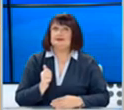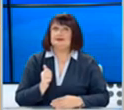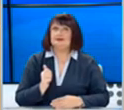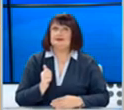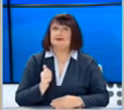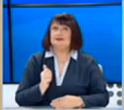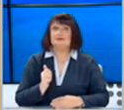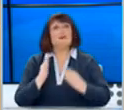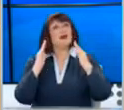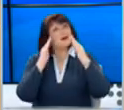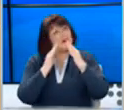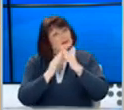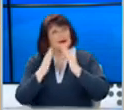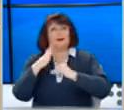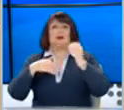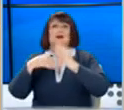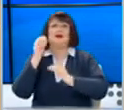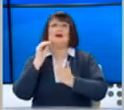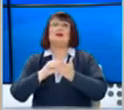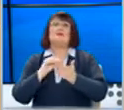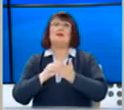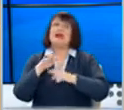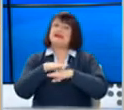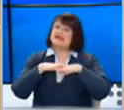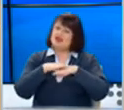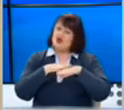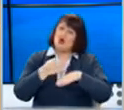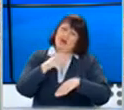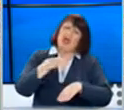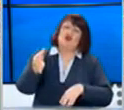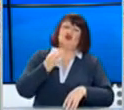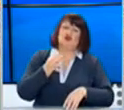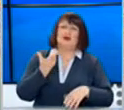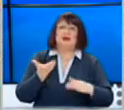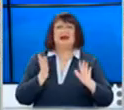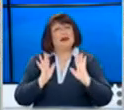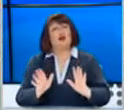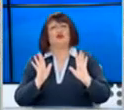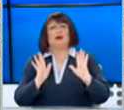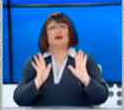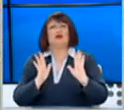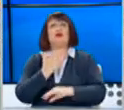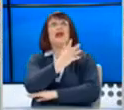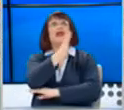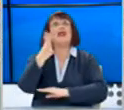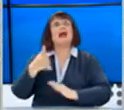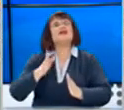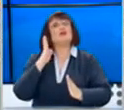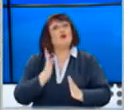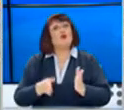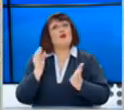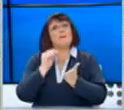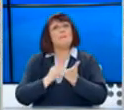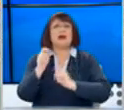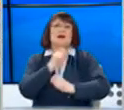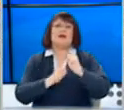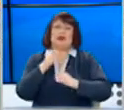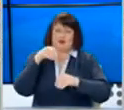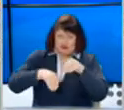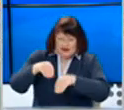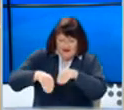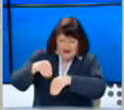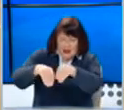και τα σπίτια ξαναγίνονται. Τότε, συγγνώμη, δεν το είπατε εσείς, το είπε κάποιος άλλος. Εν πάση περιπτώσει, τα δάση ξαναγίνονται. Και επειδή